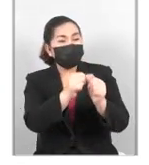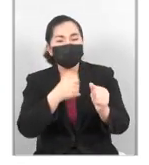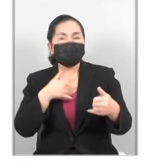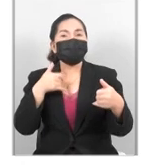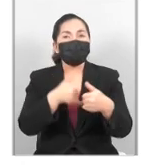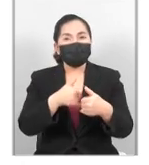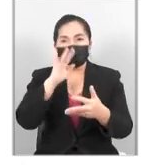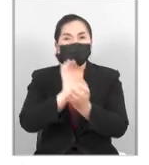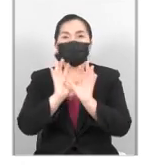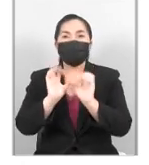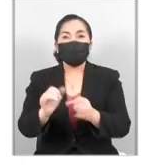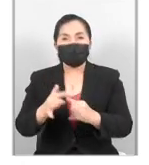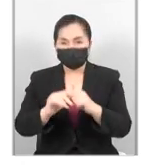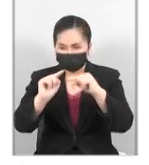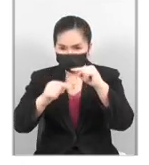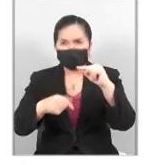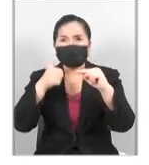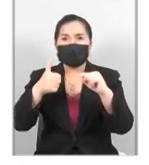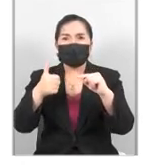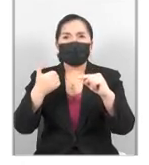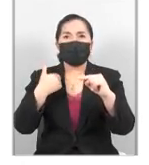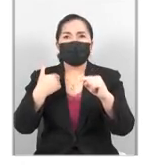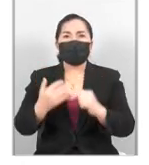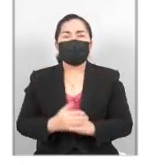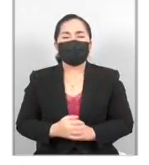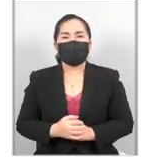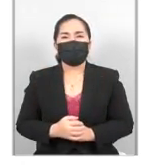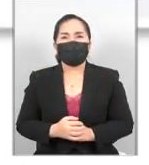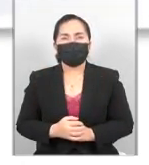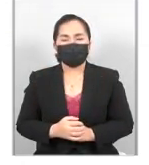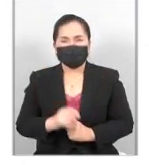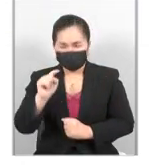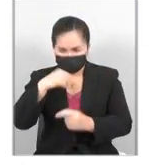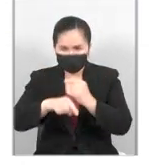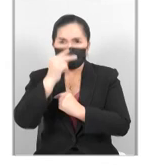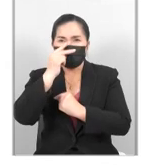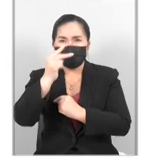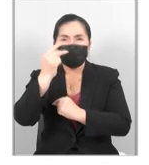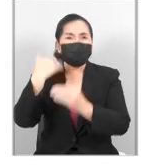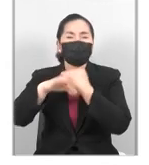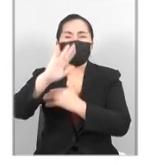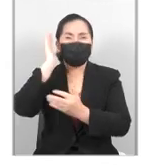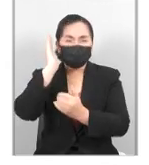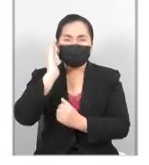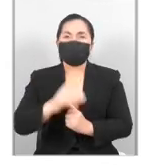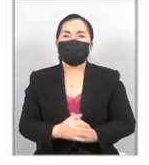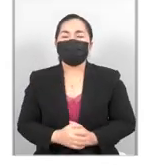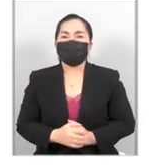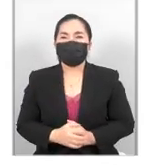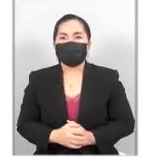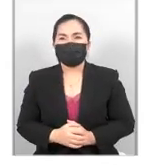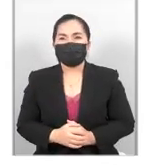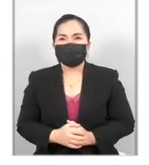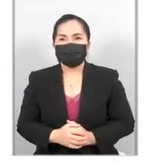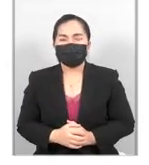นี่ยมาเม้นได้อ่ะก็เลยเข้าไปคลิกไปส่องดูโปรไฟล์ของตาหมอนี่นะคะแล้วก็เอา